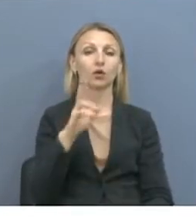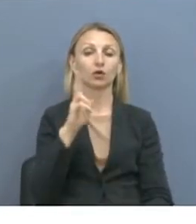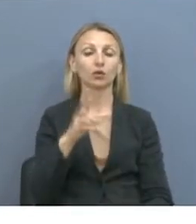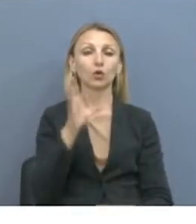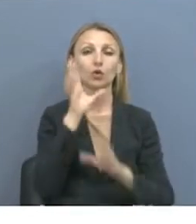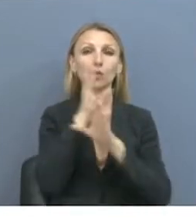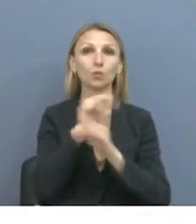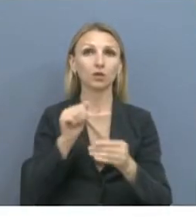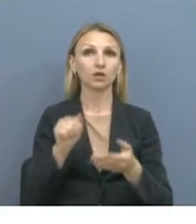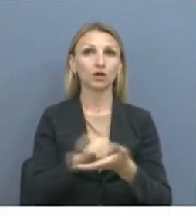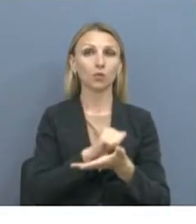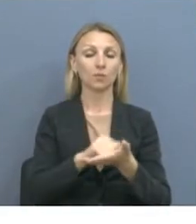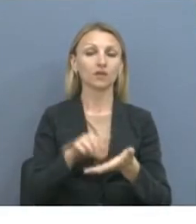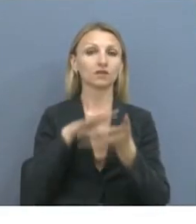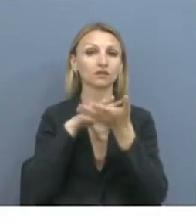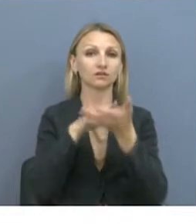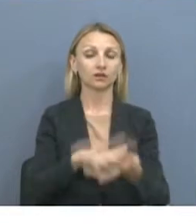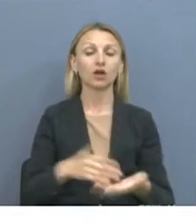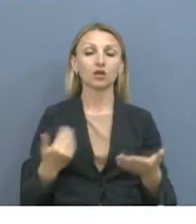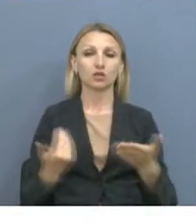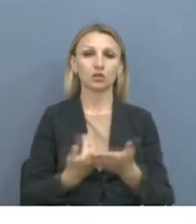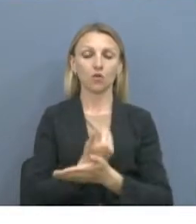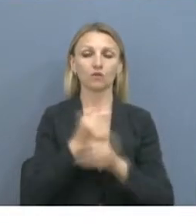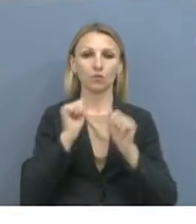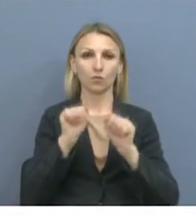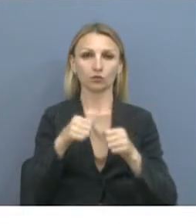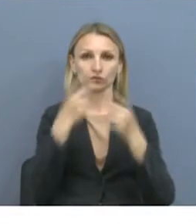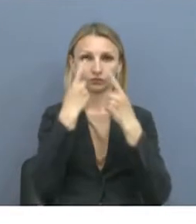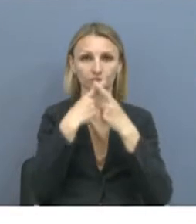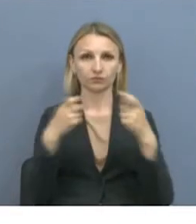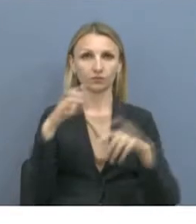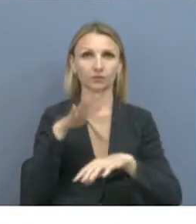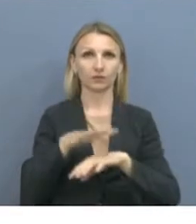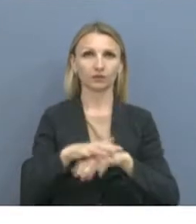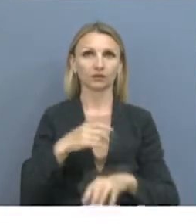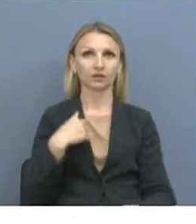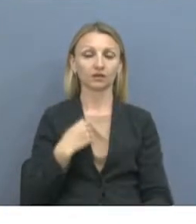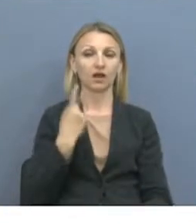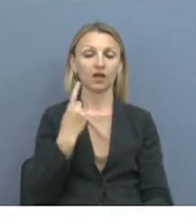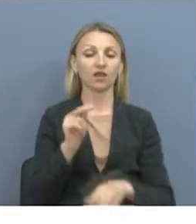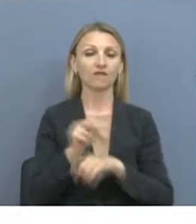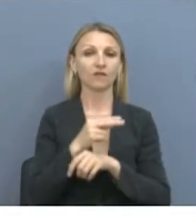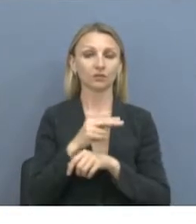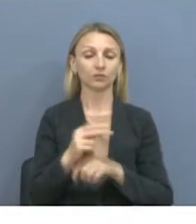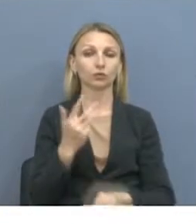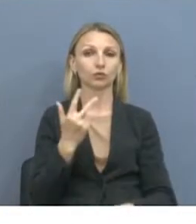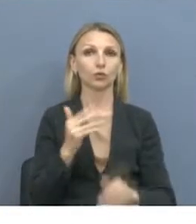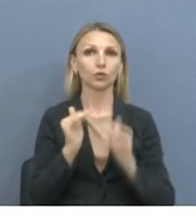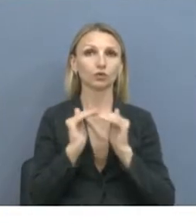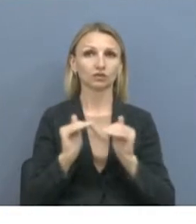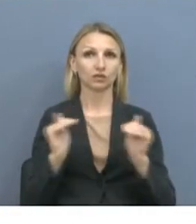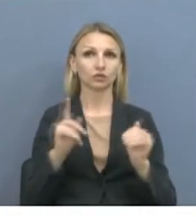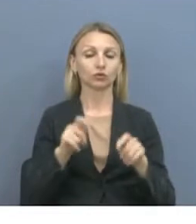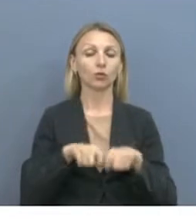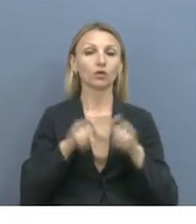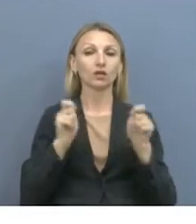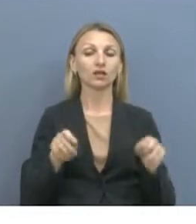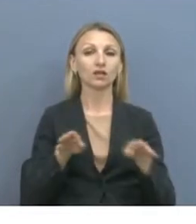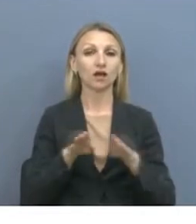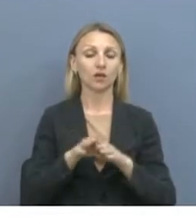сдать документы, получили возможность вновь обратиться в банк. Я одна воспитываю троих детей. То, что запустили эту программу, я очень